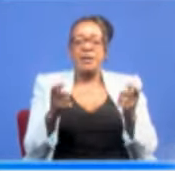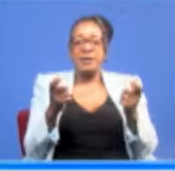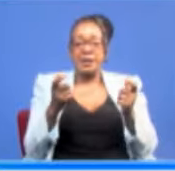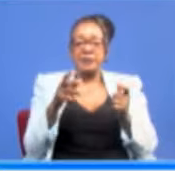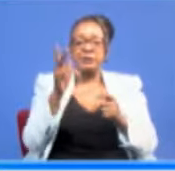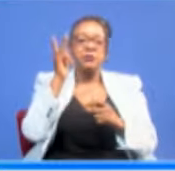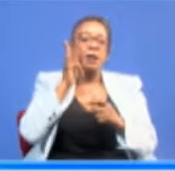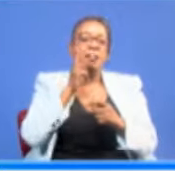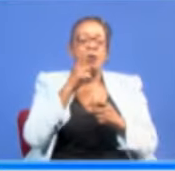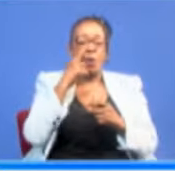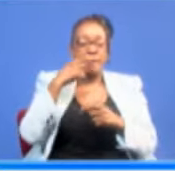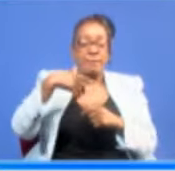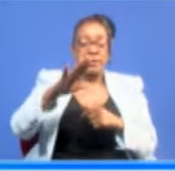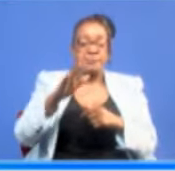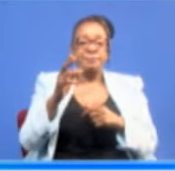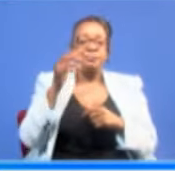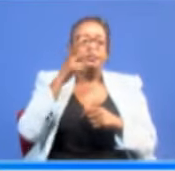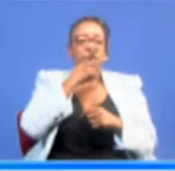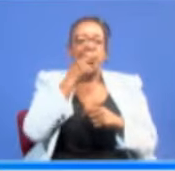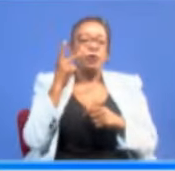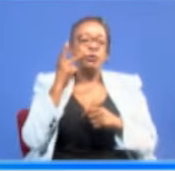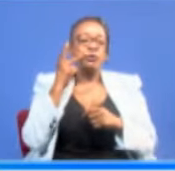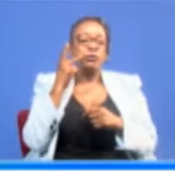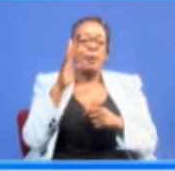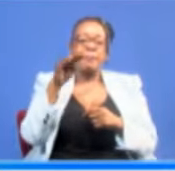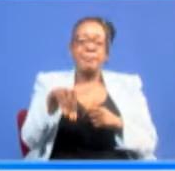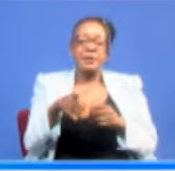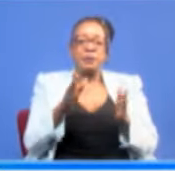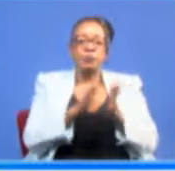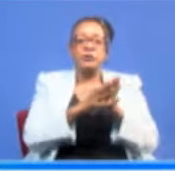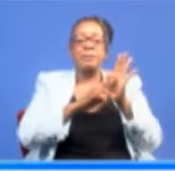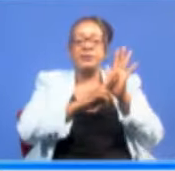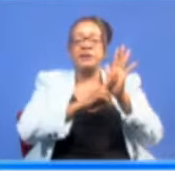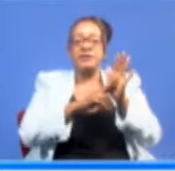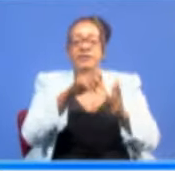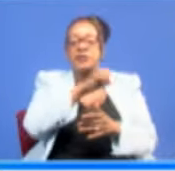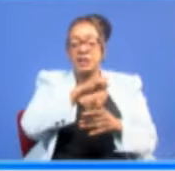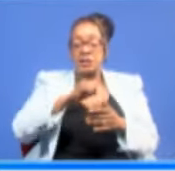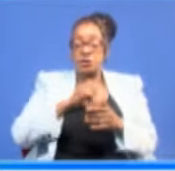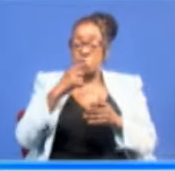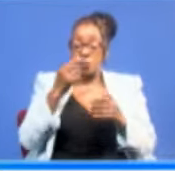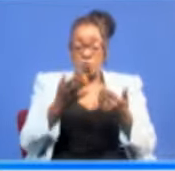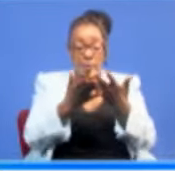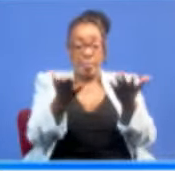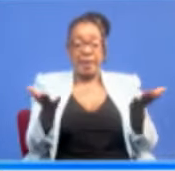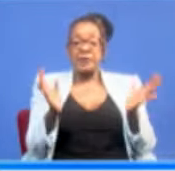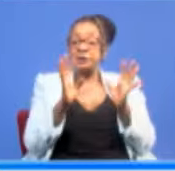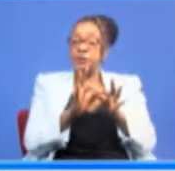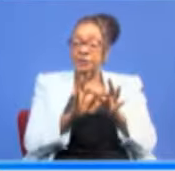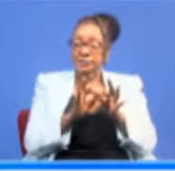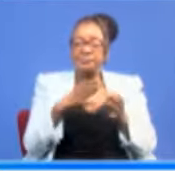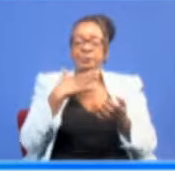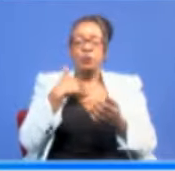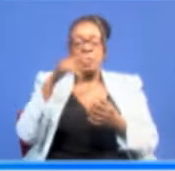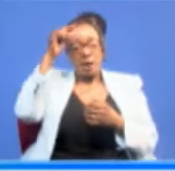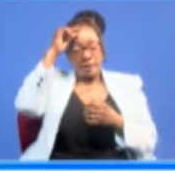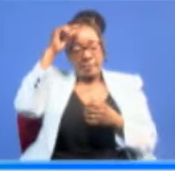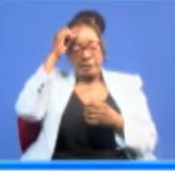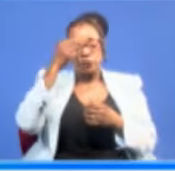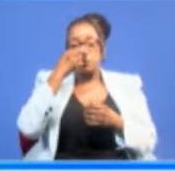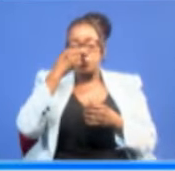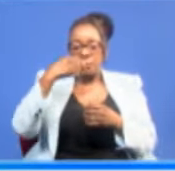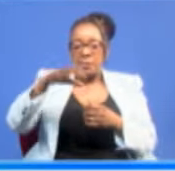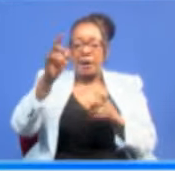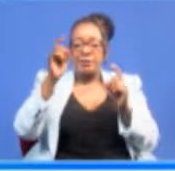Karen, Kalonzo Musyoka, wabunge na wawakilishi wa seneti ambao walikuwa wamejiunga naye wameitaka serikali ya Ruto